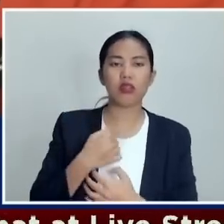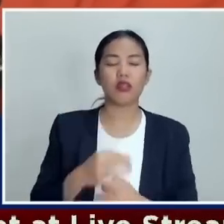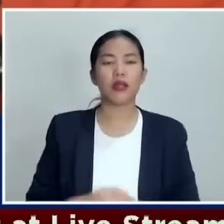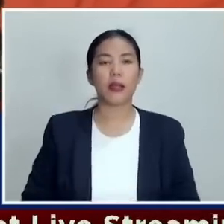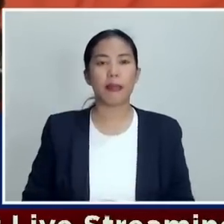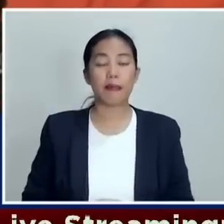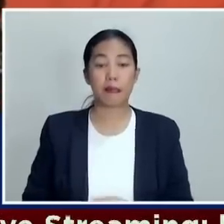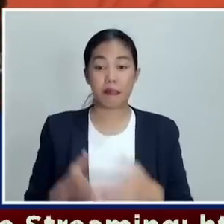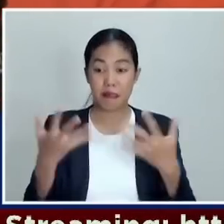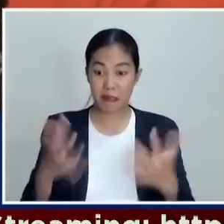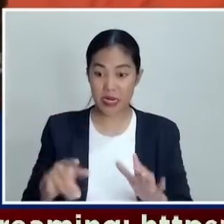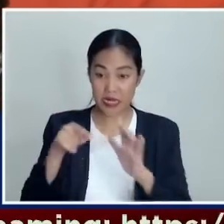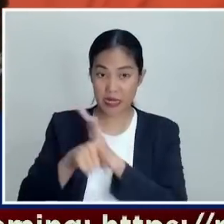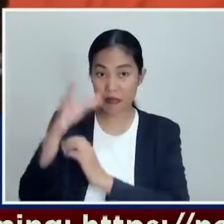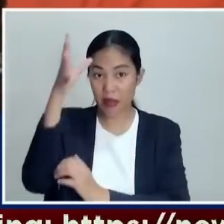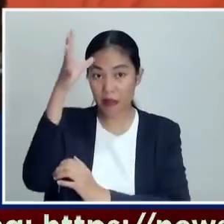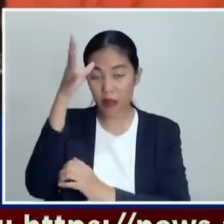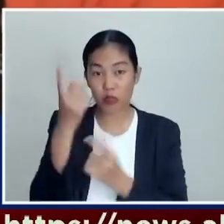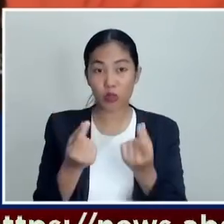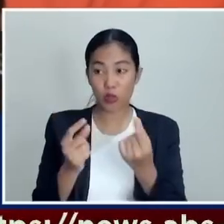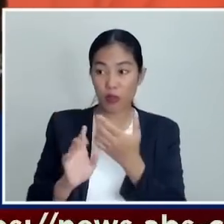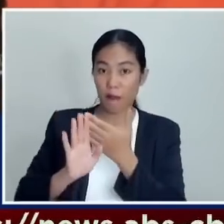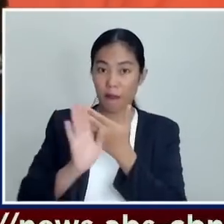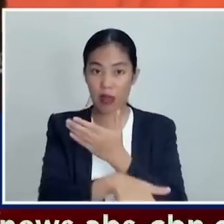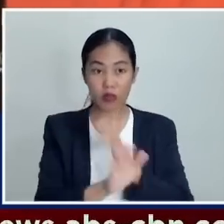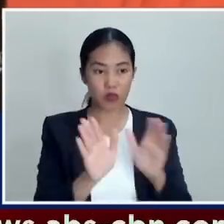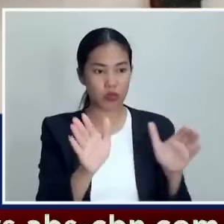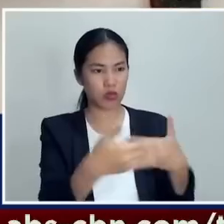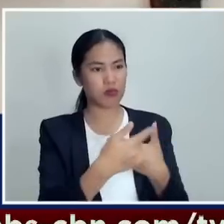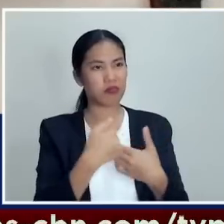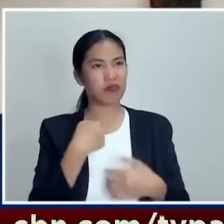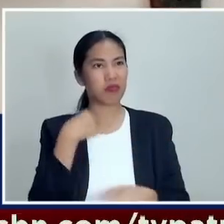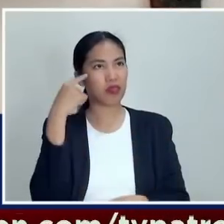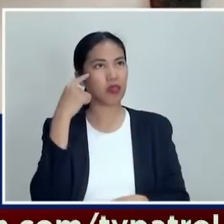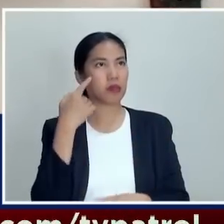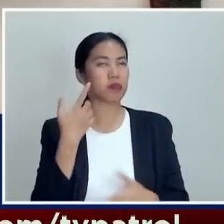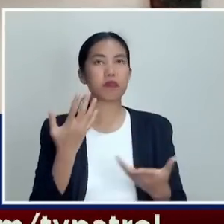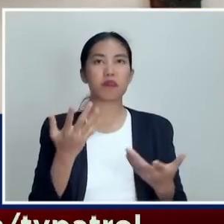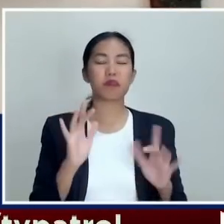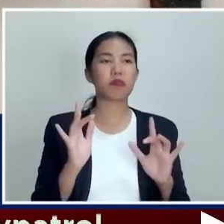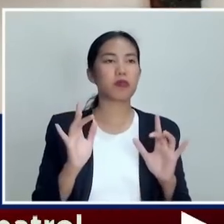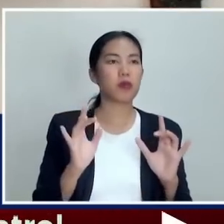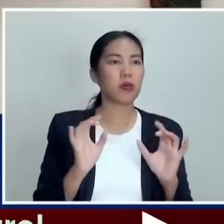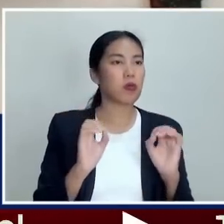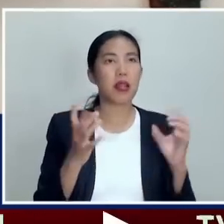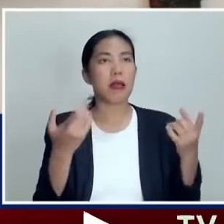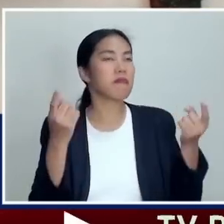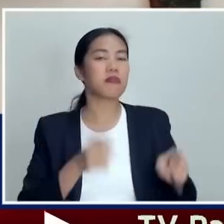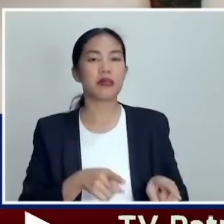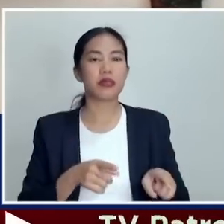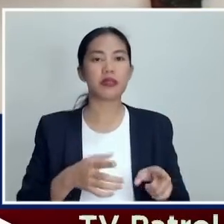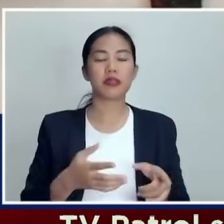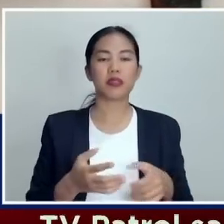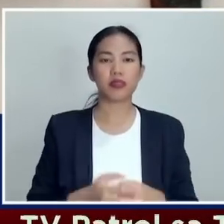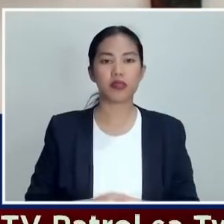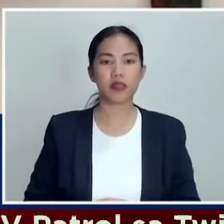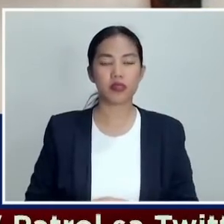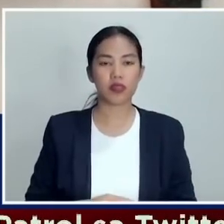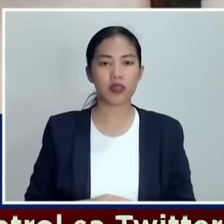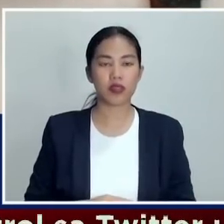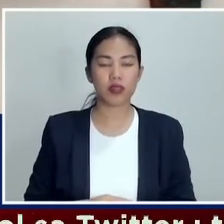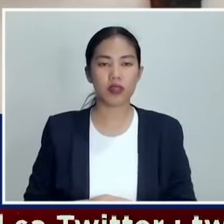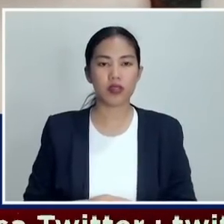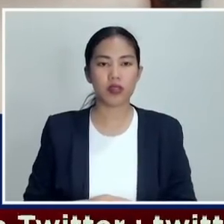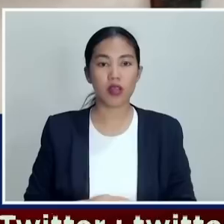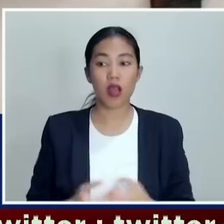krimen, bumalik pa umano siya sa kwarto na parang walang nangyari. Siniksik ko na po uli yung puthaw sa